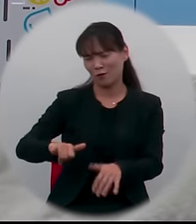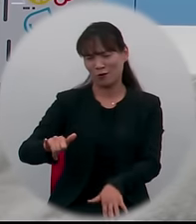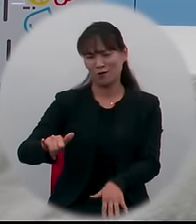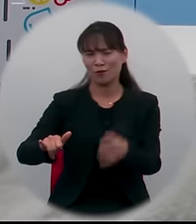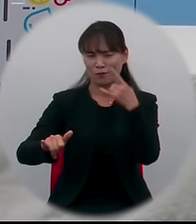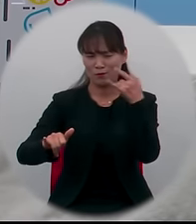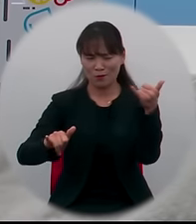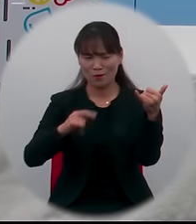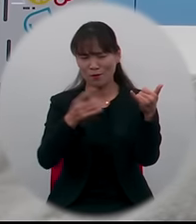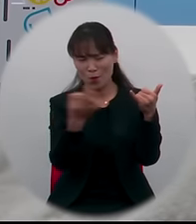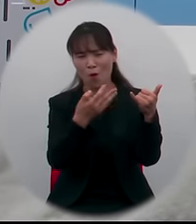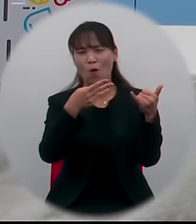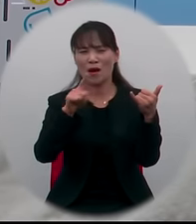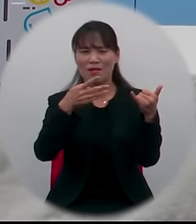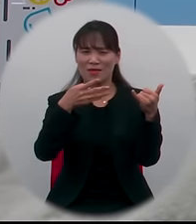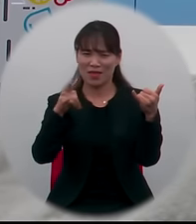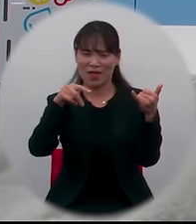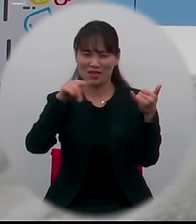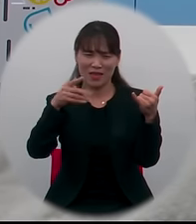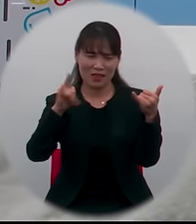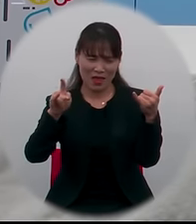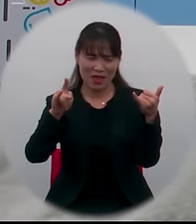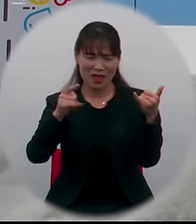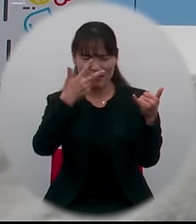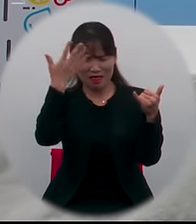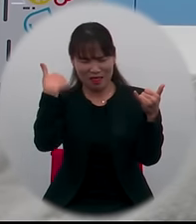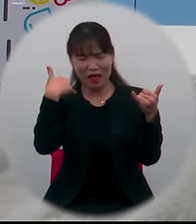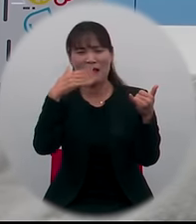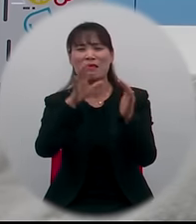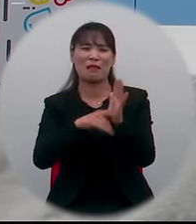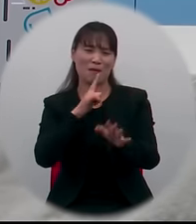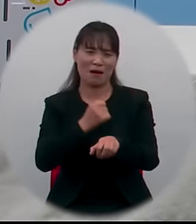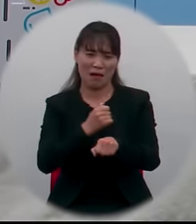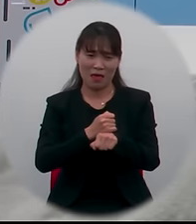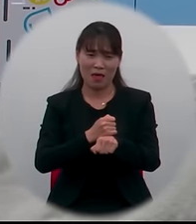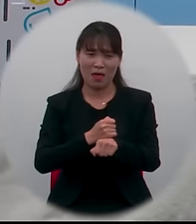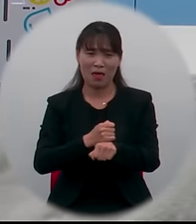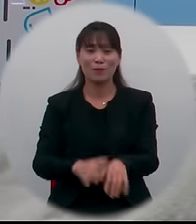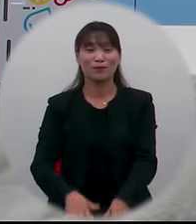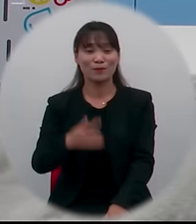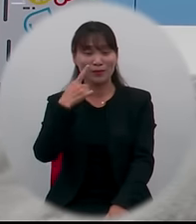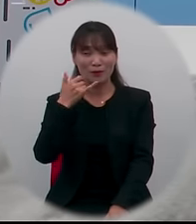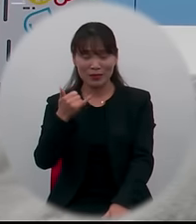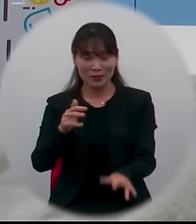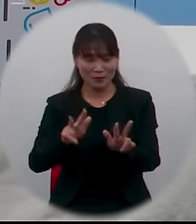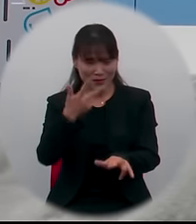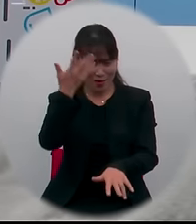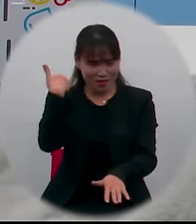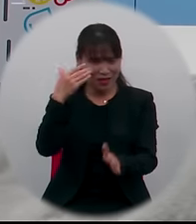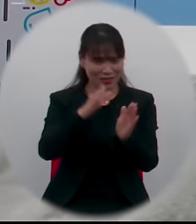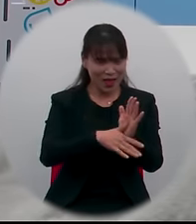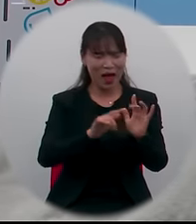그러 부모님을 흔히 라떼 세대 갤러그 전자오락 세대의 부모님이라고 표현을 합니다 우리 부모님들